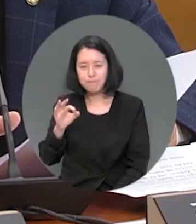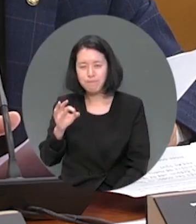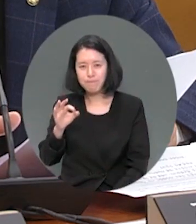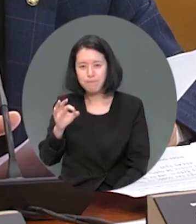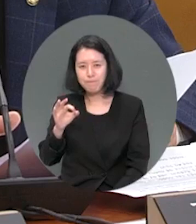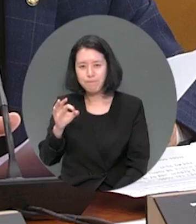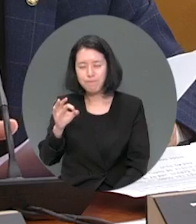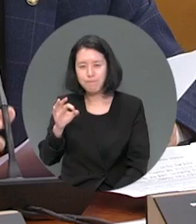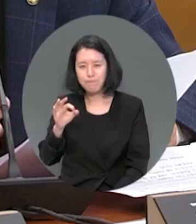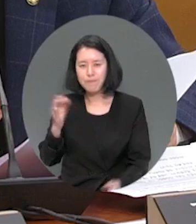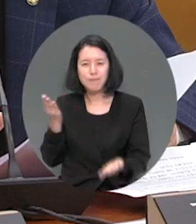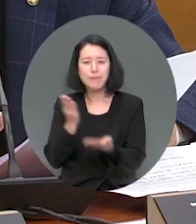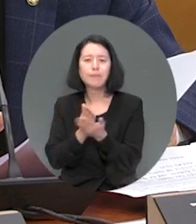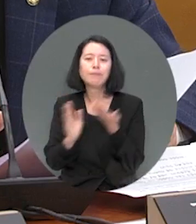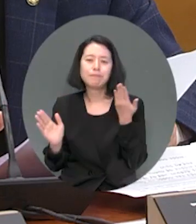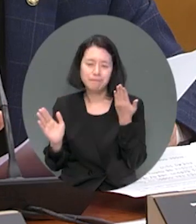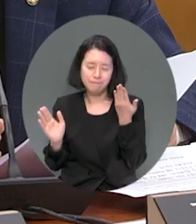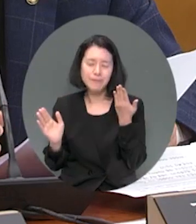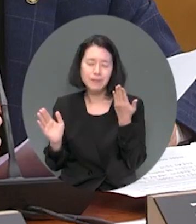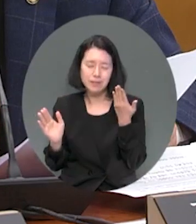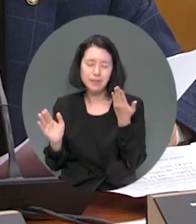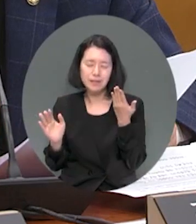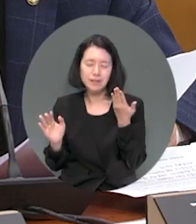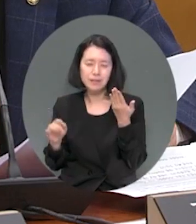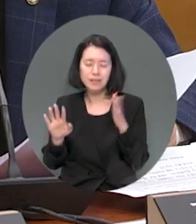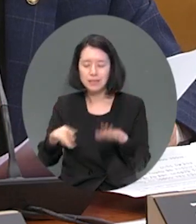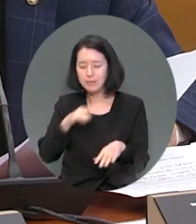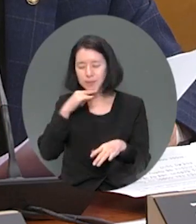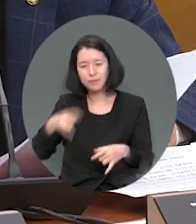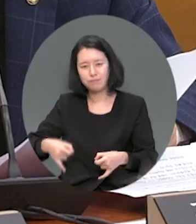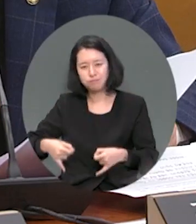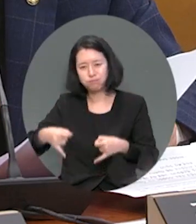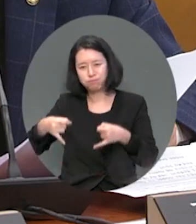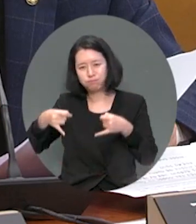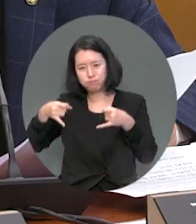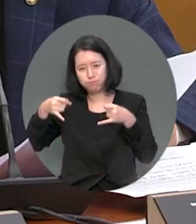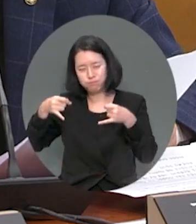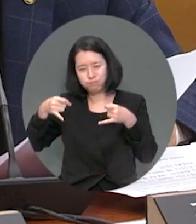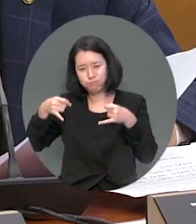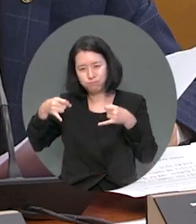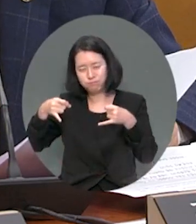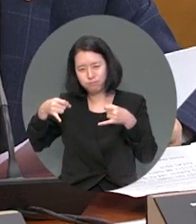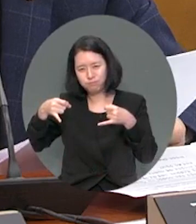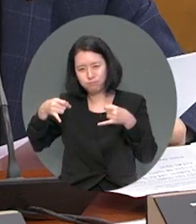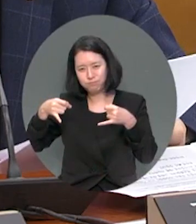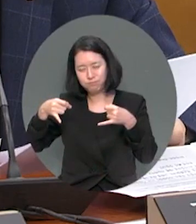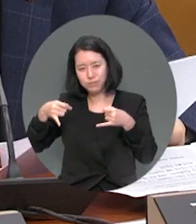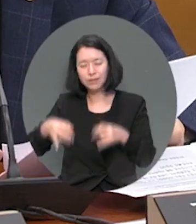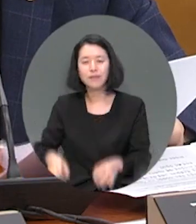때문에 한전 적자가 그렇게 대규모로 누적되고 부채가